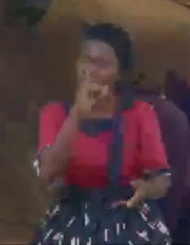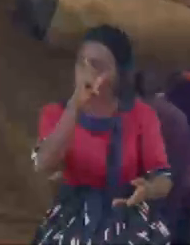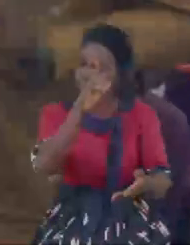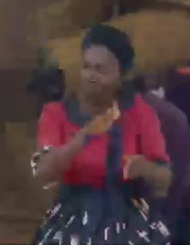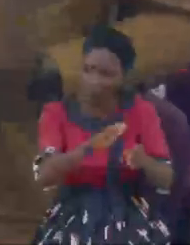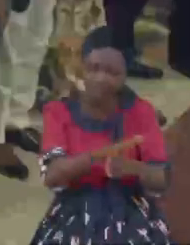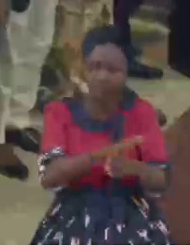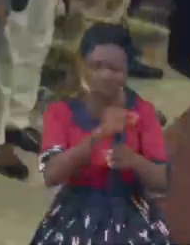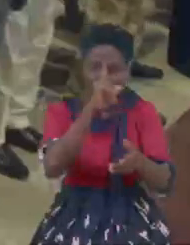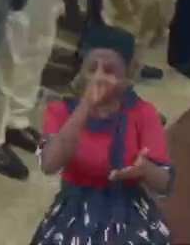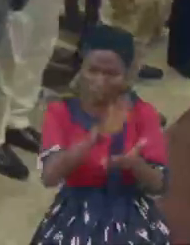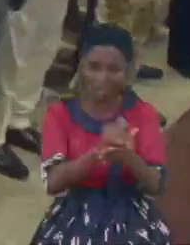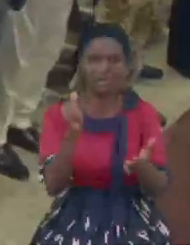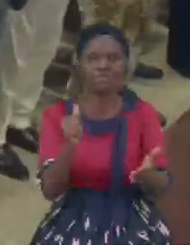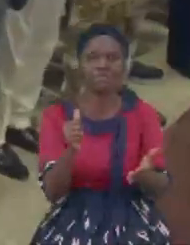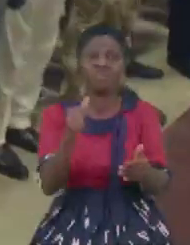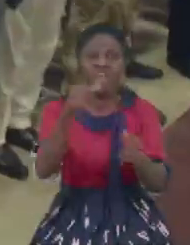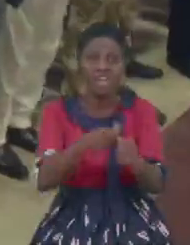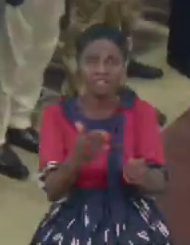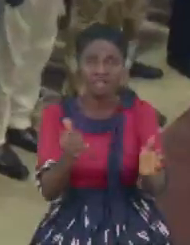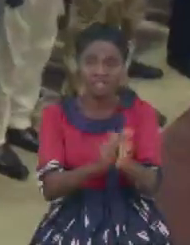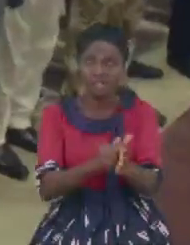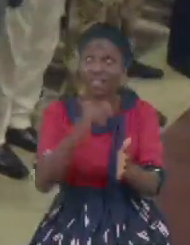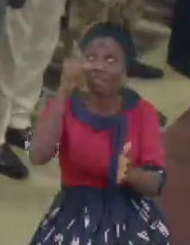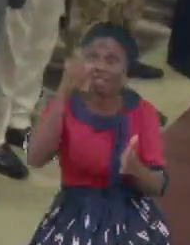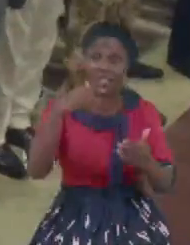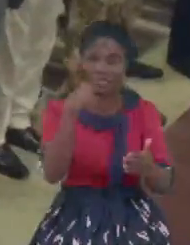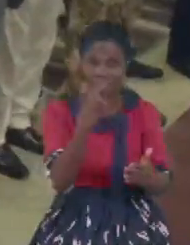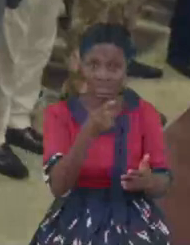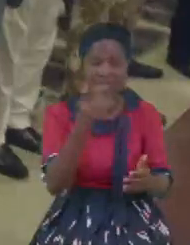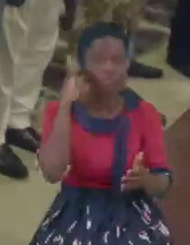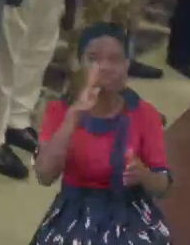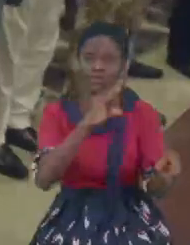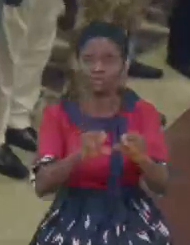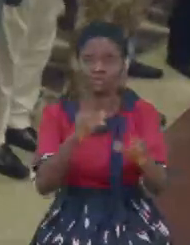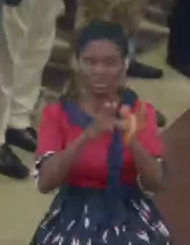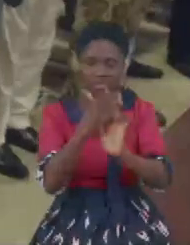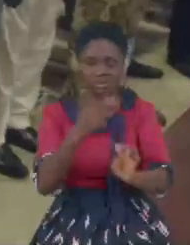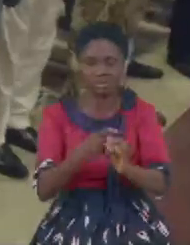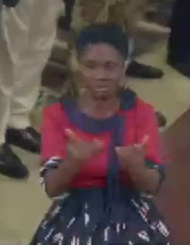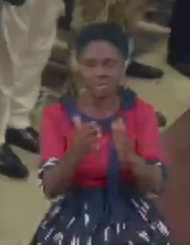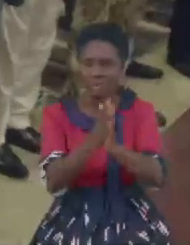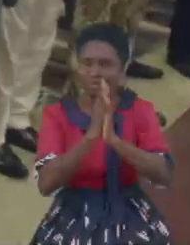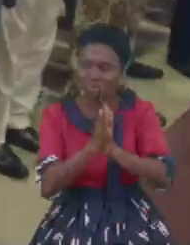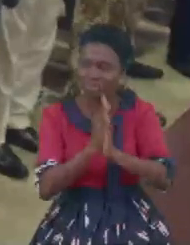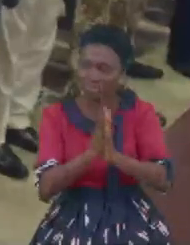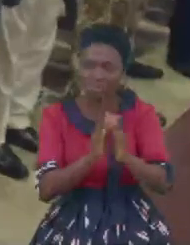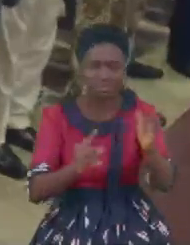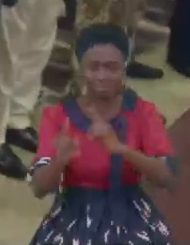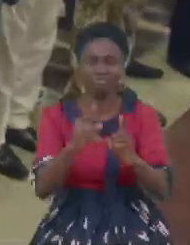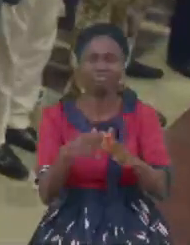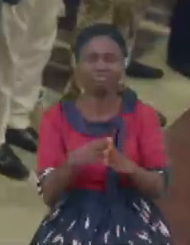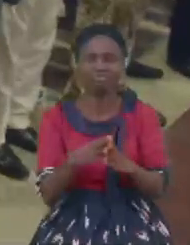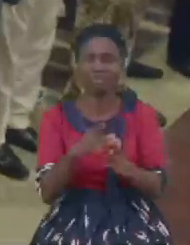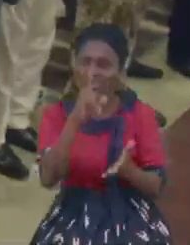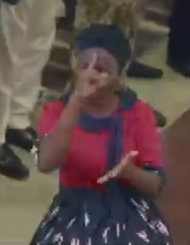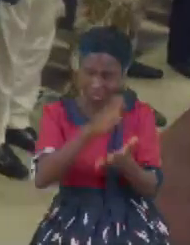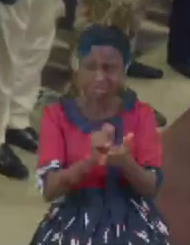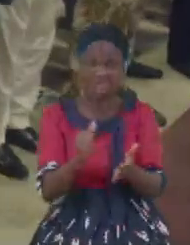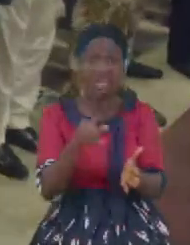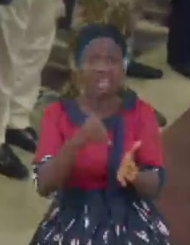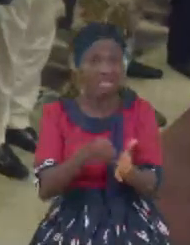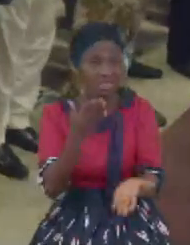la pleine conviction ce jour. Tout ce que le Seigneur a dit sera accompli. Tout ce que le Seigneur a dit sera fait. Ça peut